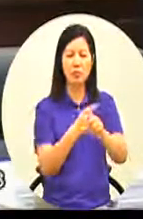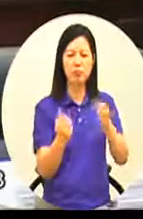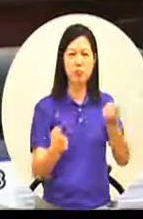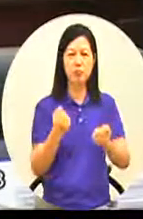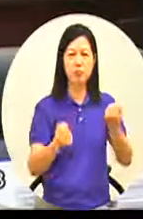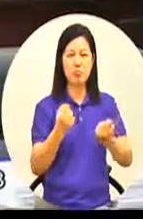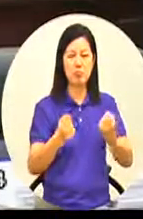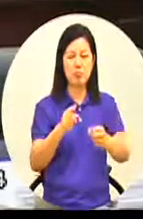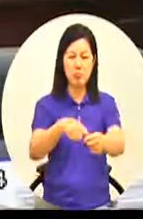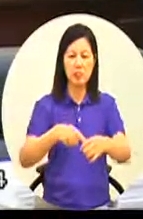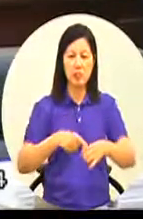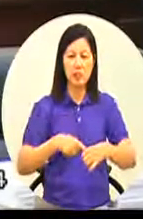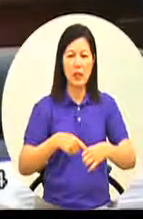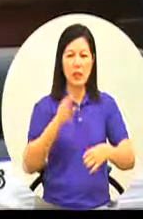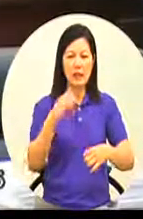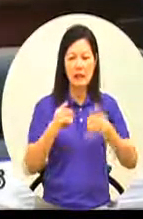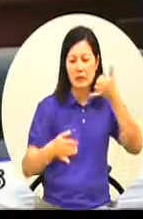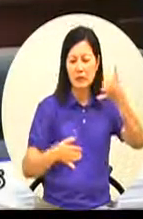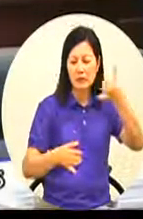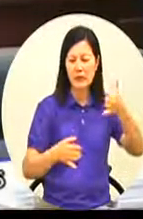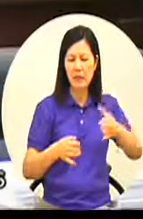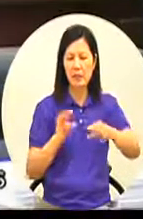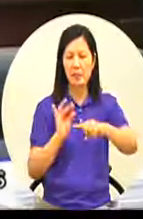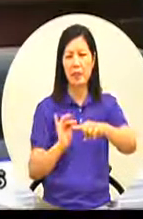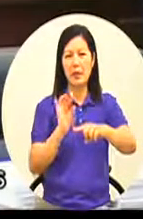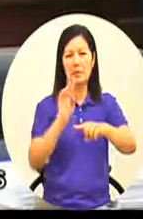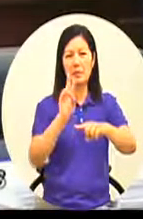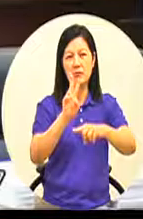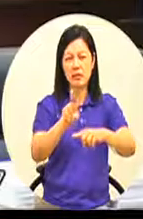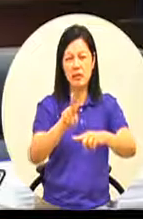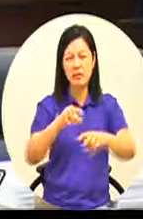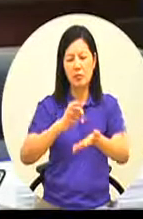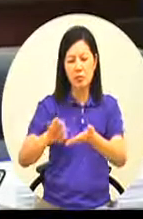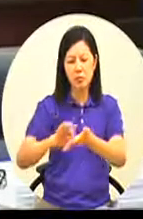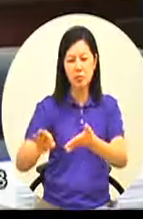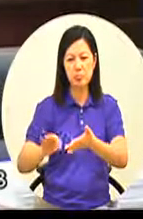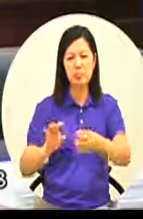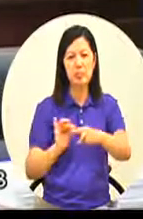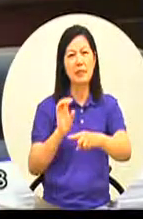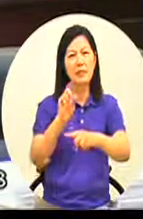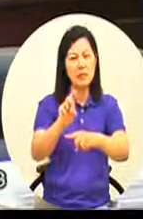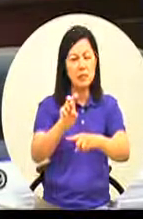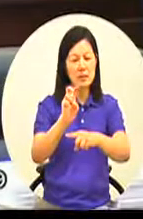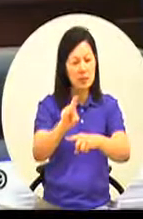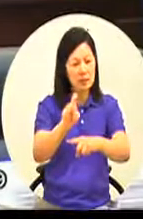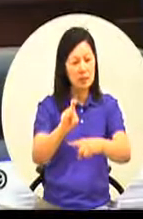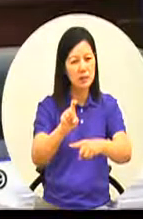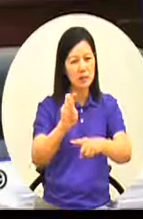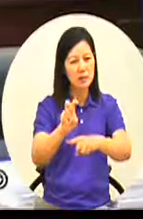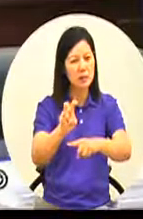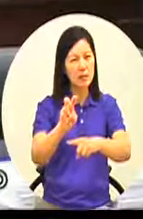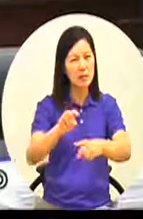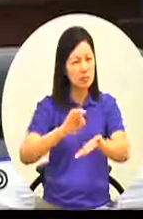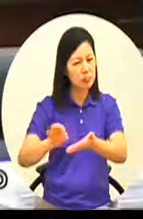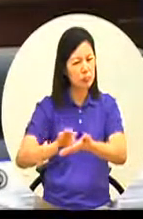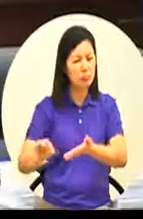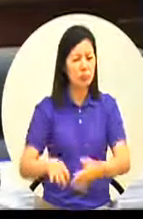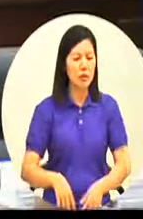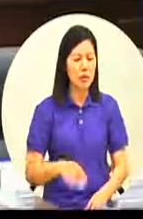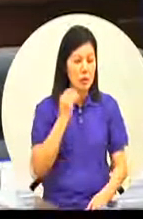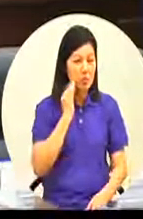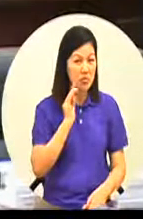因为这样大概占了20%了。我们如果市政府能够把类似1999的概念，啊，